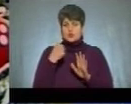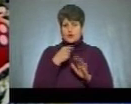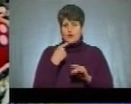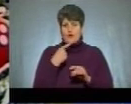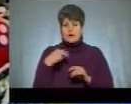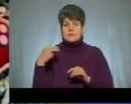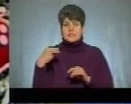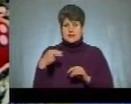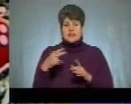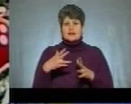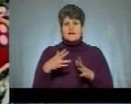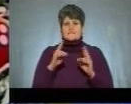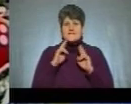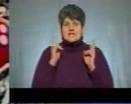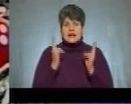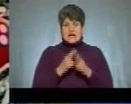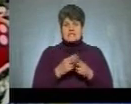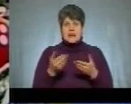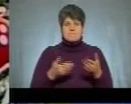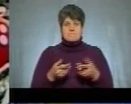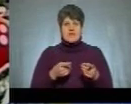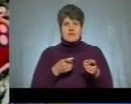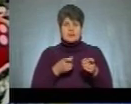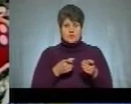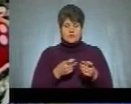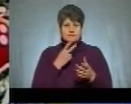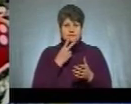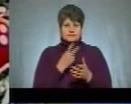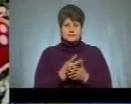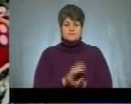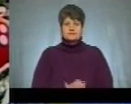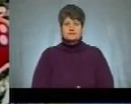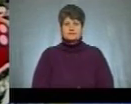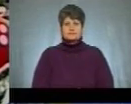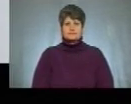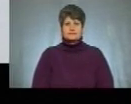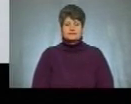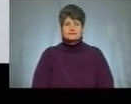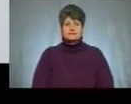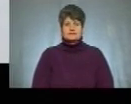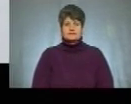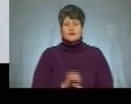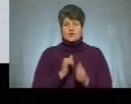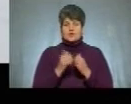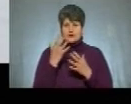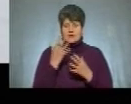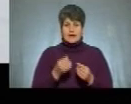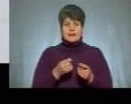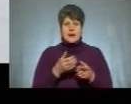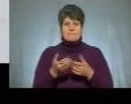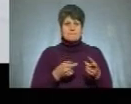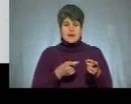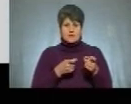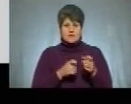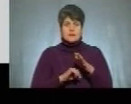президент обласної федерації біатлону Віктор Щур. Більше про біатлонну базу дивіться далі. Щодня на біатлонній базі у